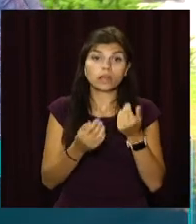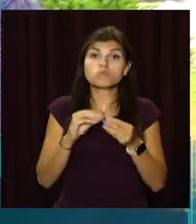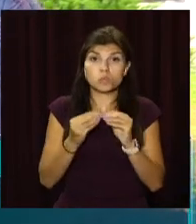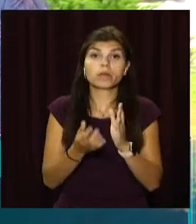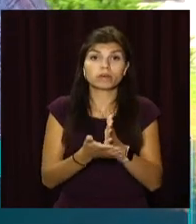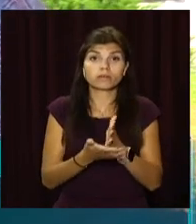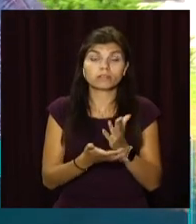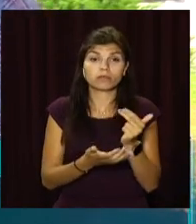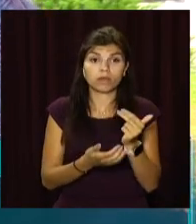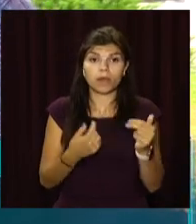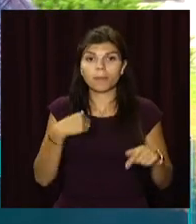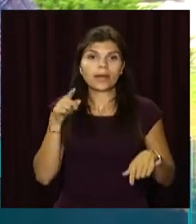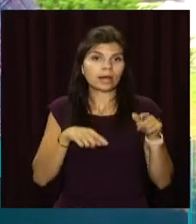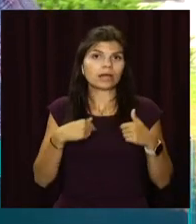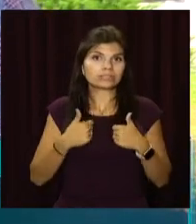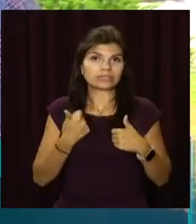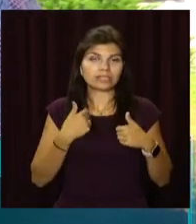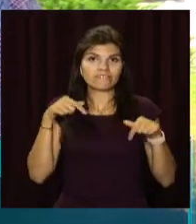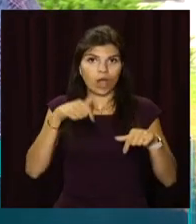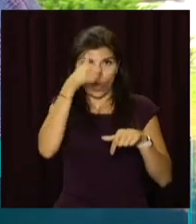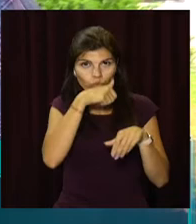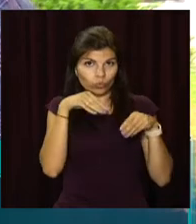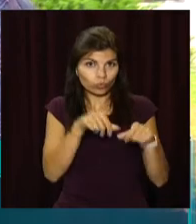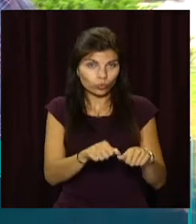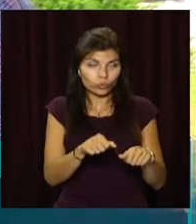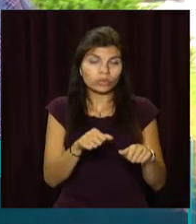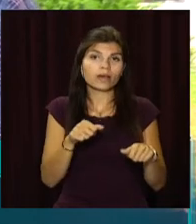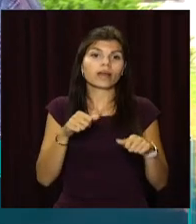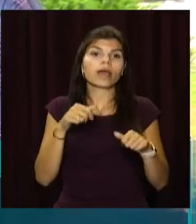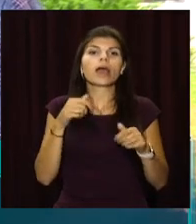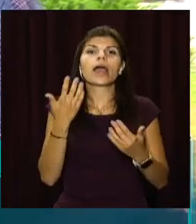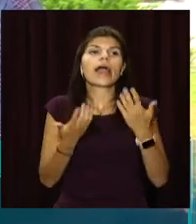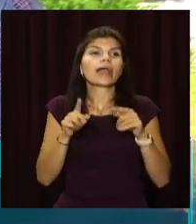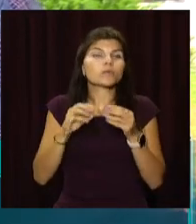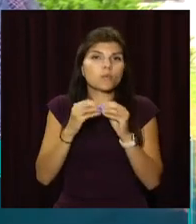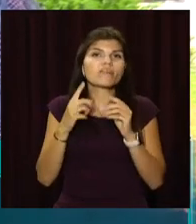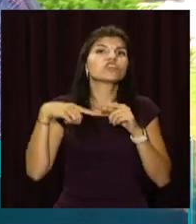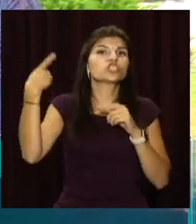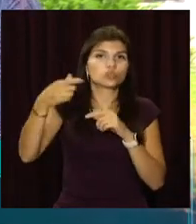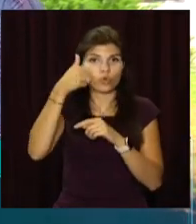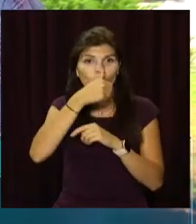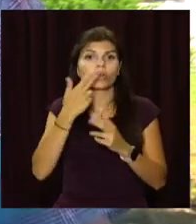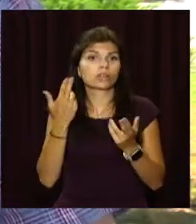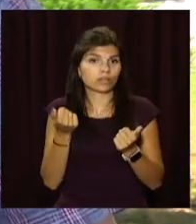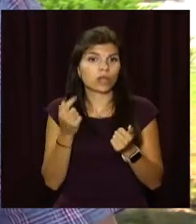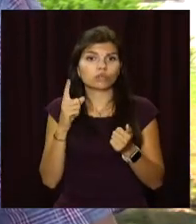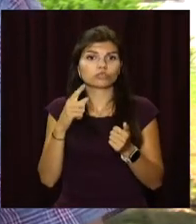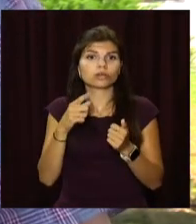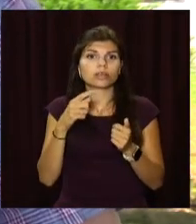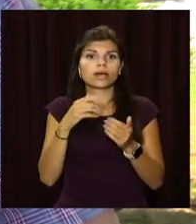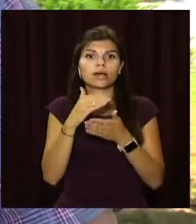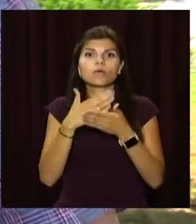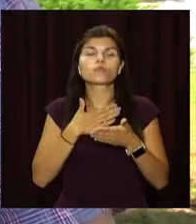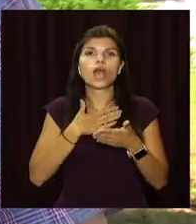звісно. Некоторі з них ми попитаємося вирішити в цьому році, некоторі ми вирішимо однозначно в наступному році, тому що рейтинг і